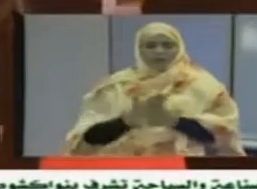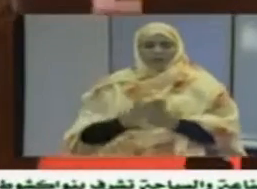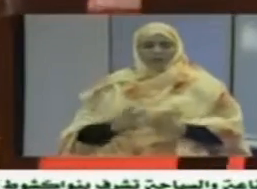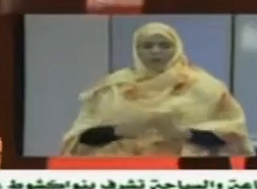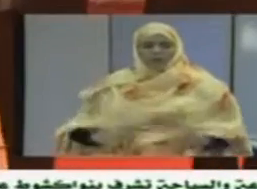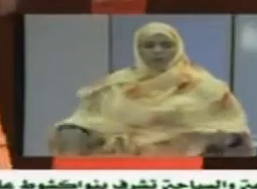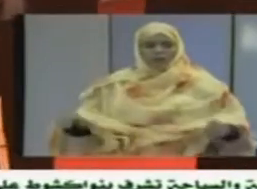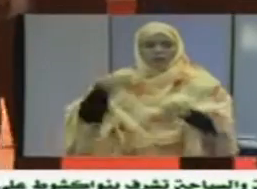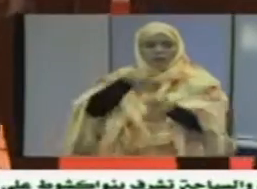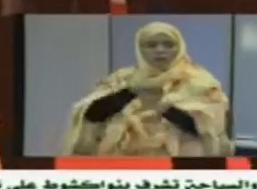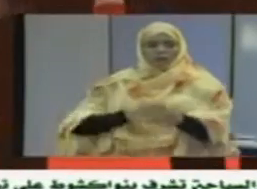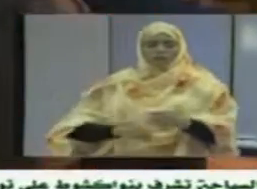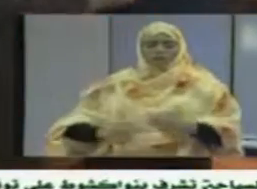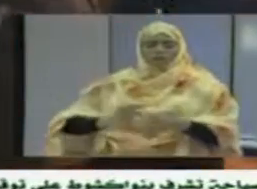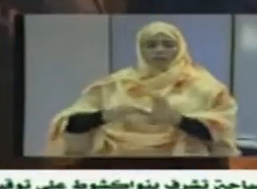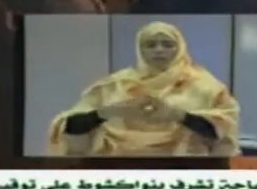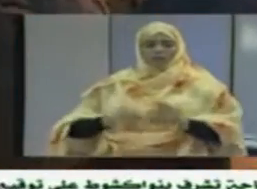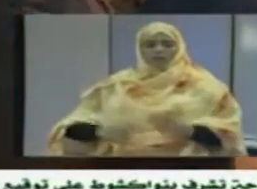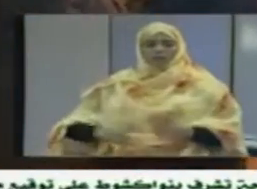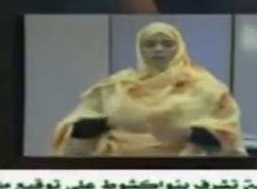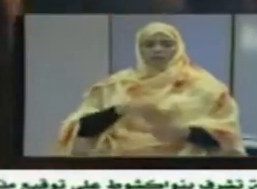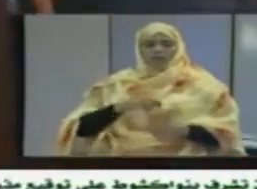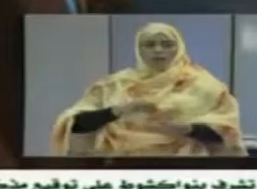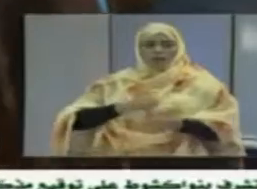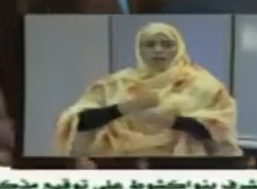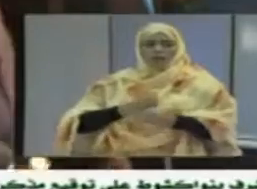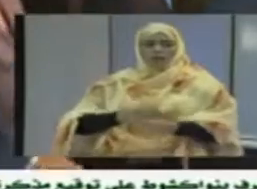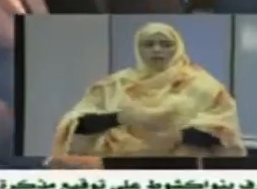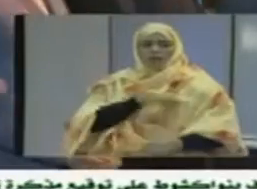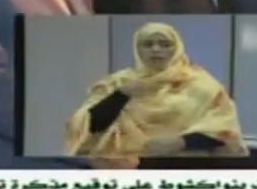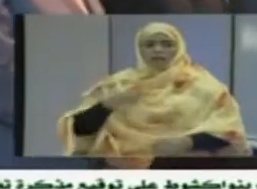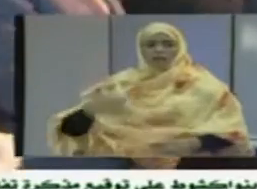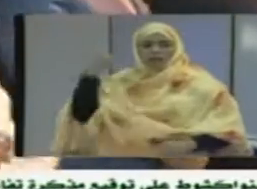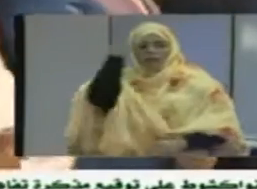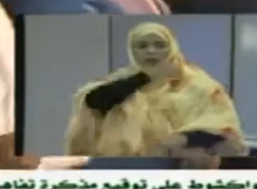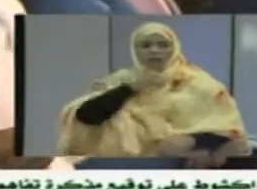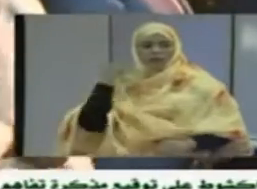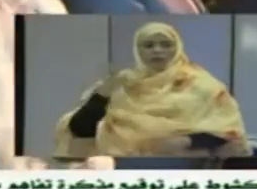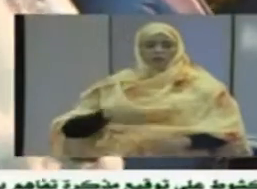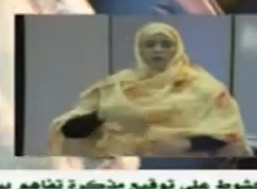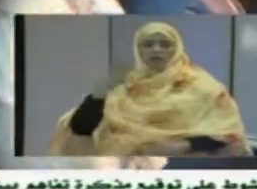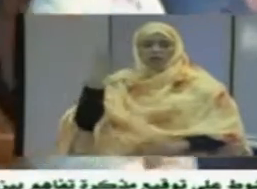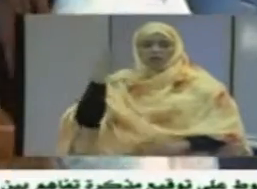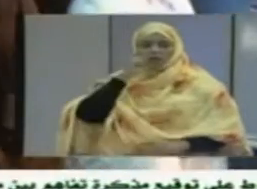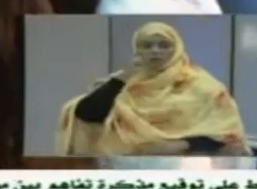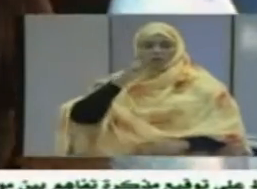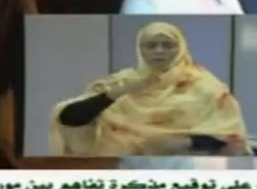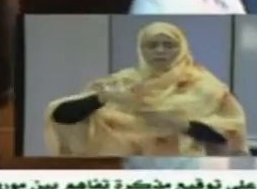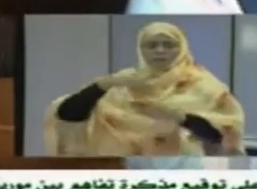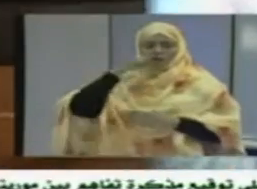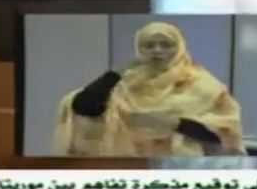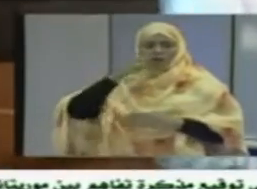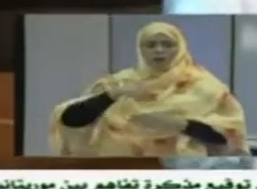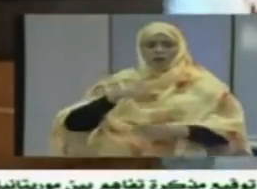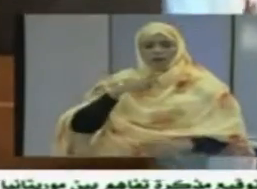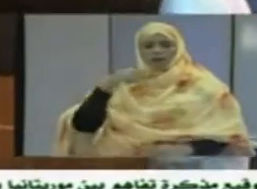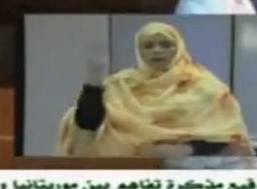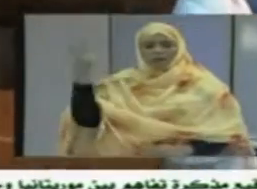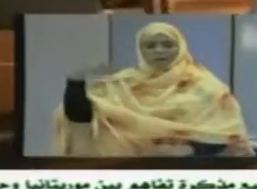قمة منتدى التعاون الصيني الإفريقي التي ستلتئم هناك في الرابع من الشهر الجاري. وودع